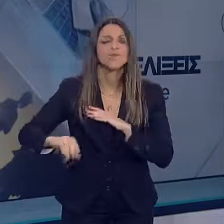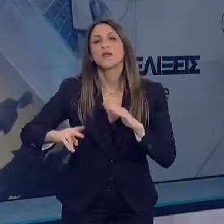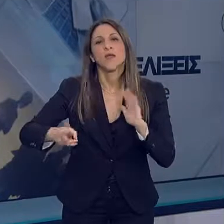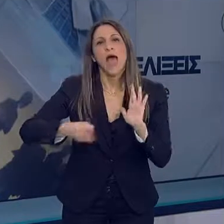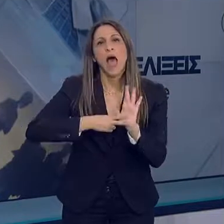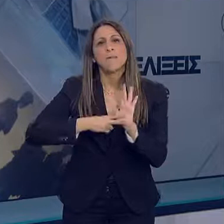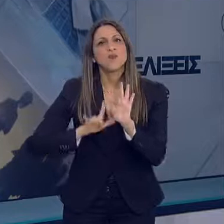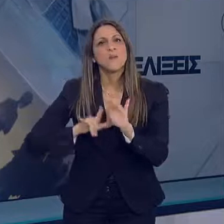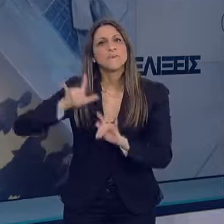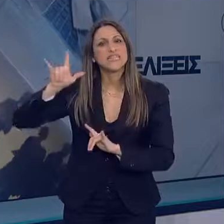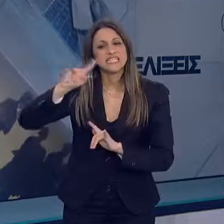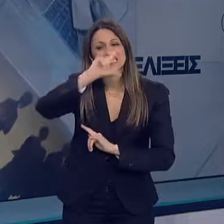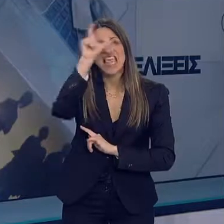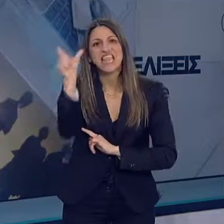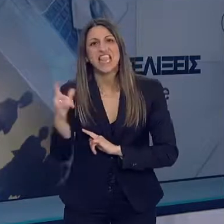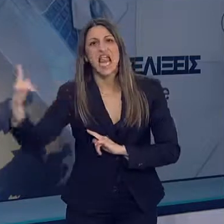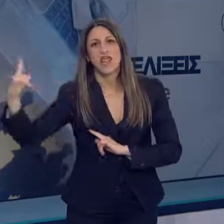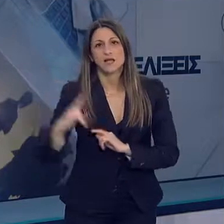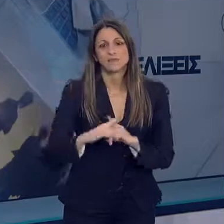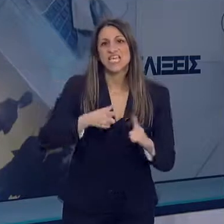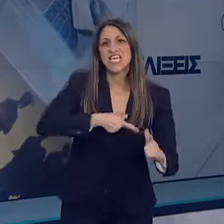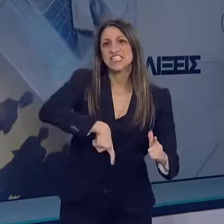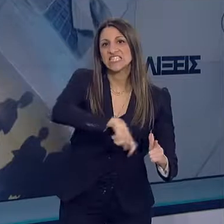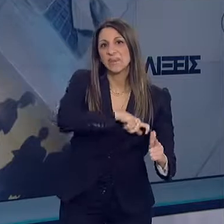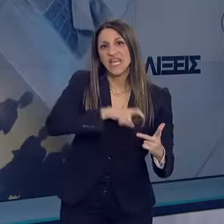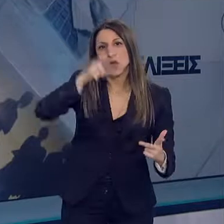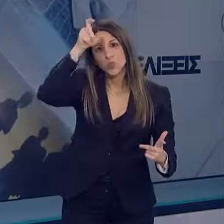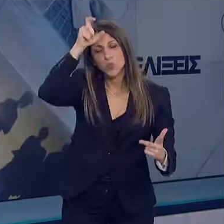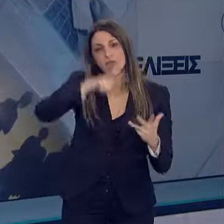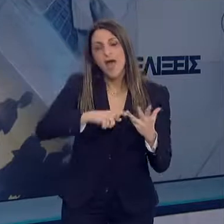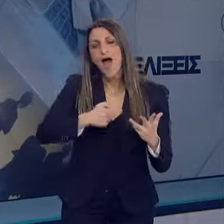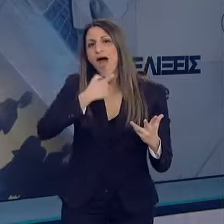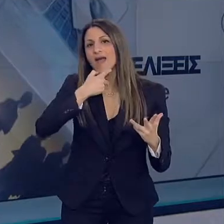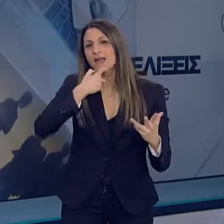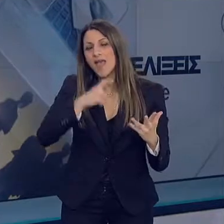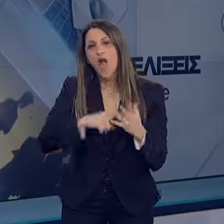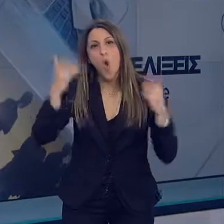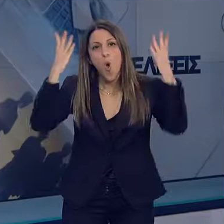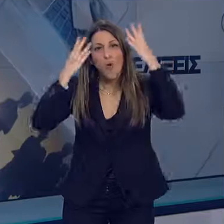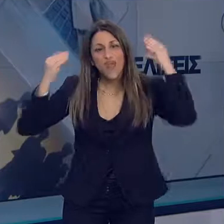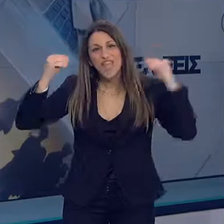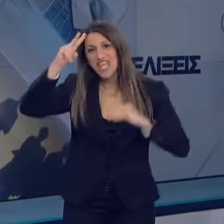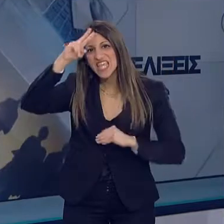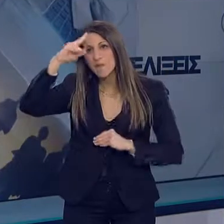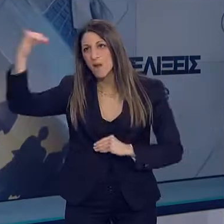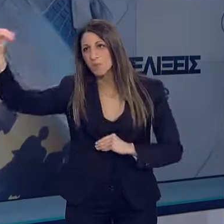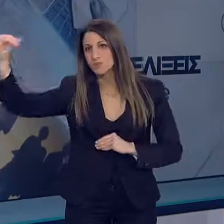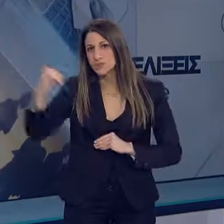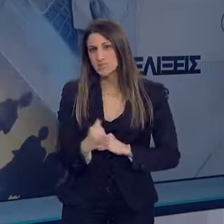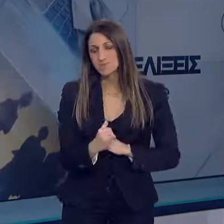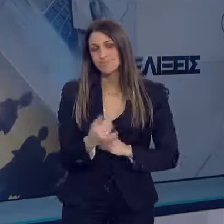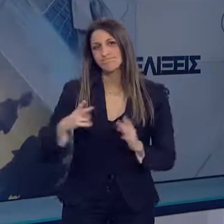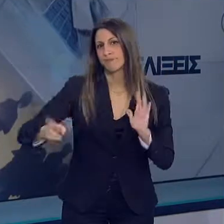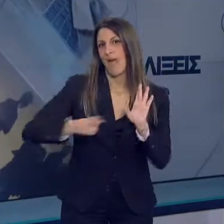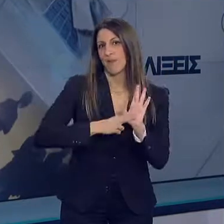απαγόρευσης πτήσεων από την Ιταλία, Ισπανία, Τουρκία, το Ηνωμένο Βασίλειο, την Ολλανδία και τη Γερμανία προς την Ελλάδα